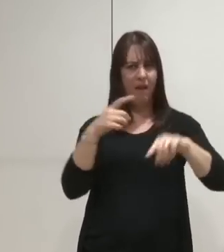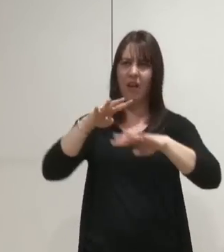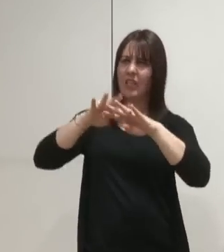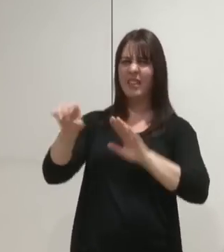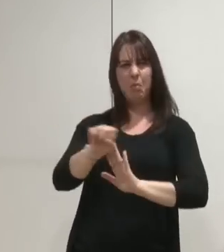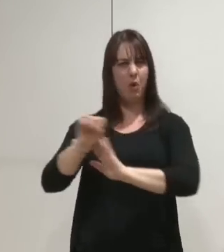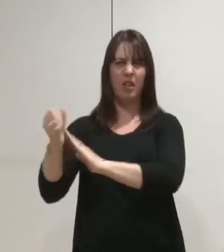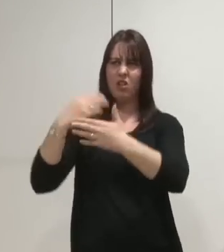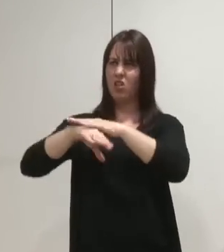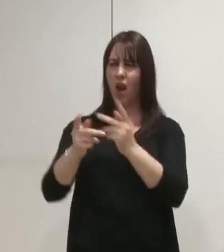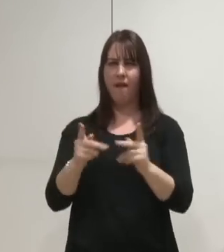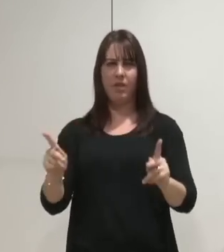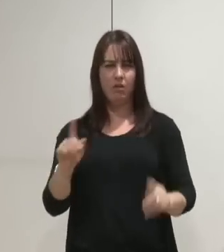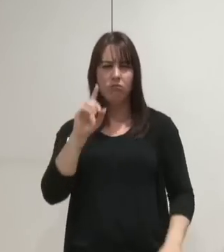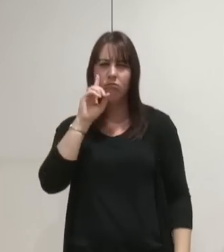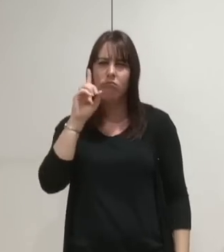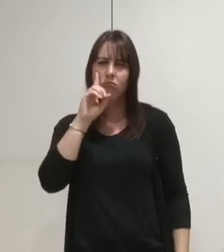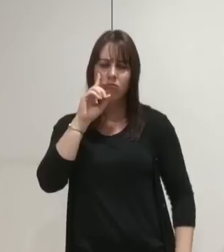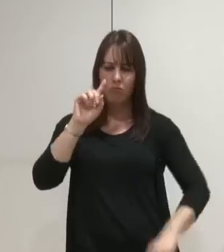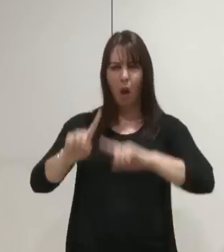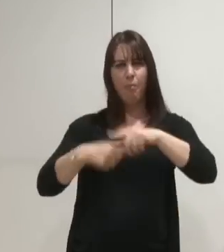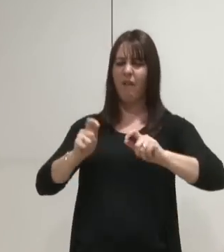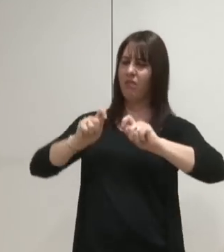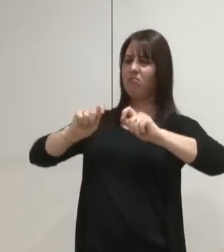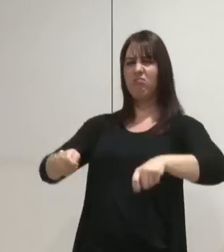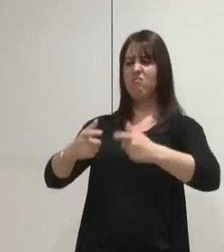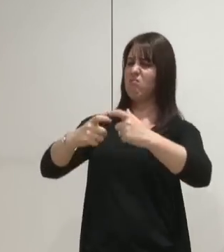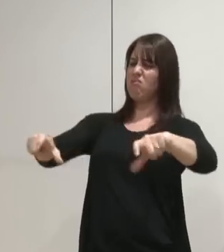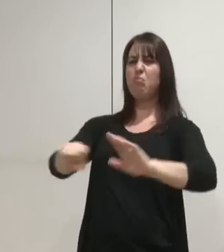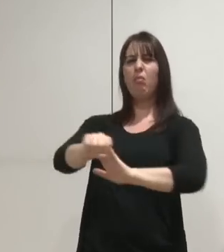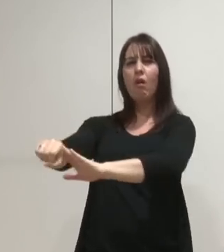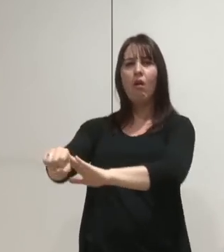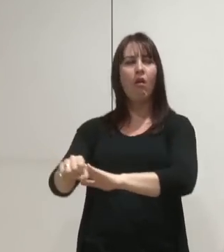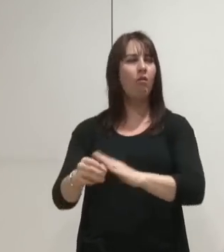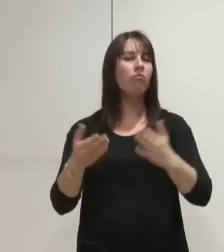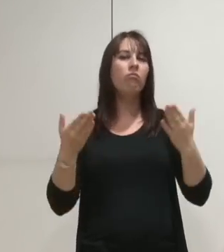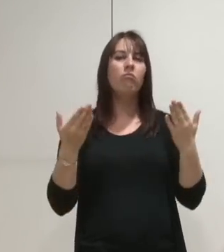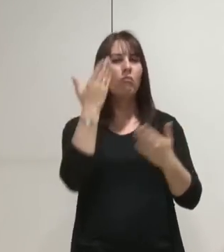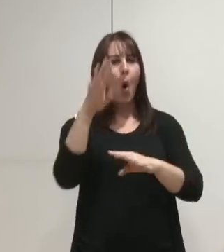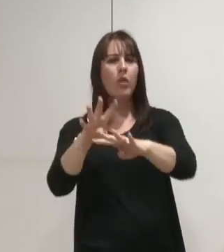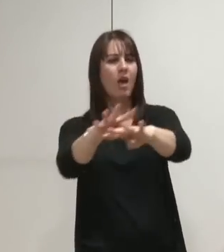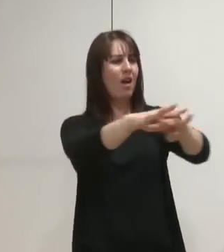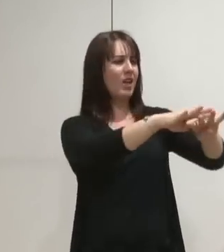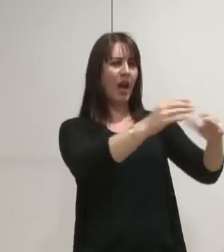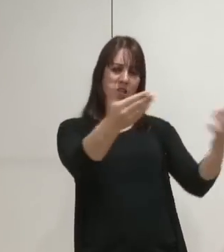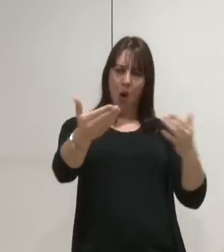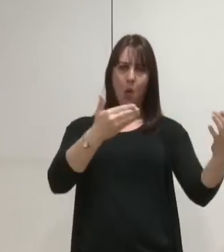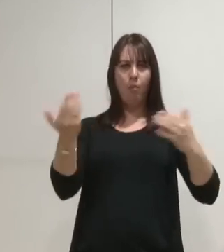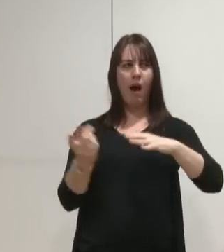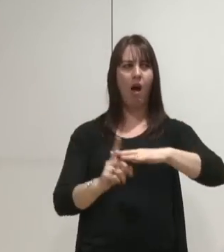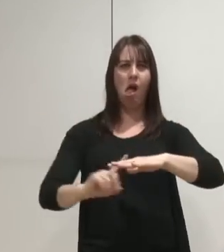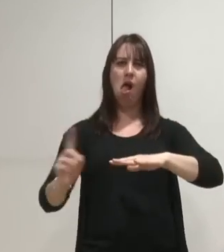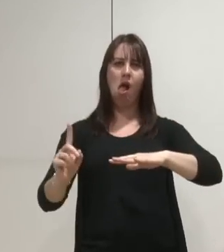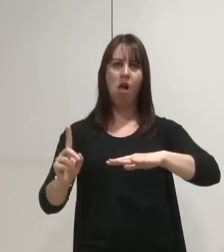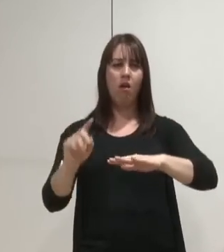ville pour qu'un quartier soit prioritaire c'est-à-dire en décrochage par rapport aux autres quartiers de la ville un seul